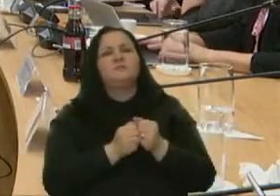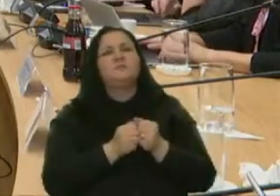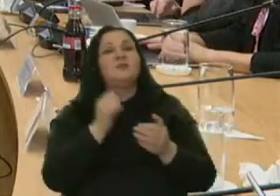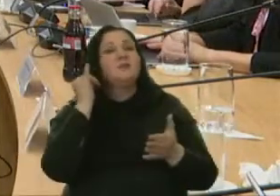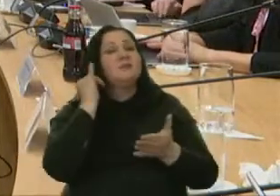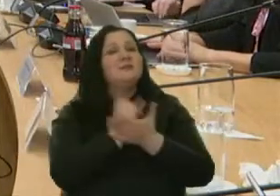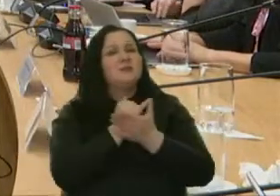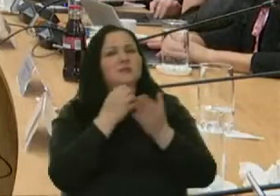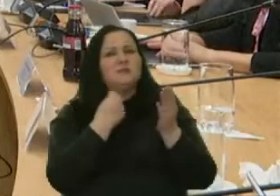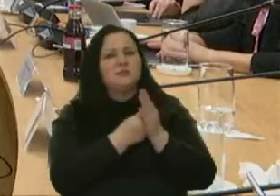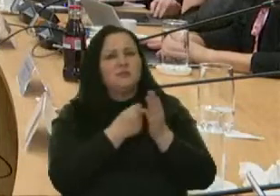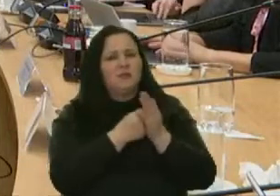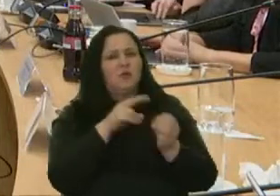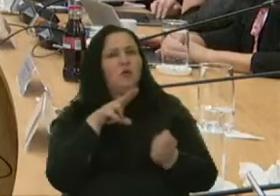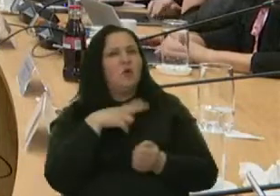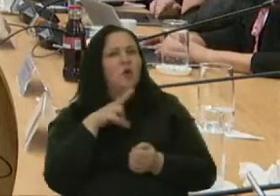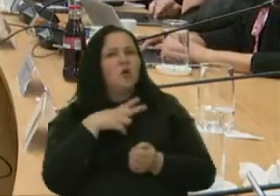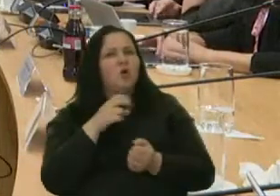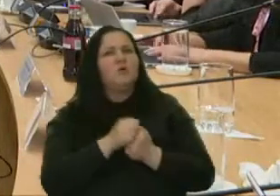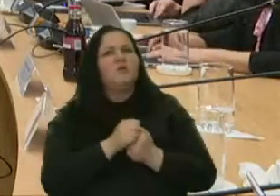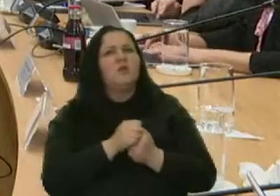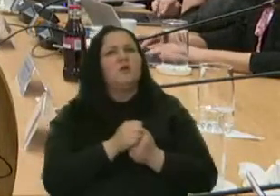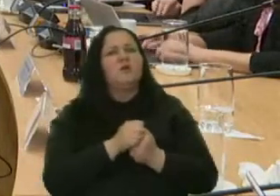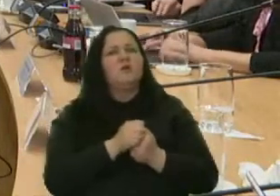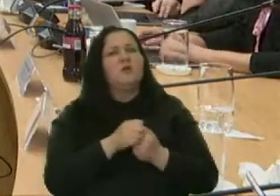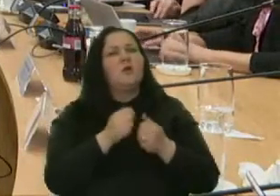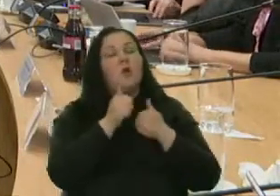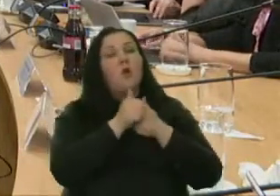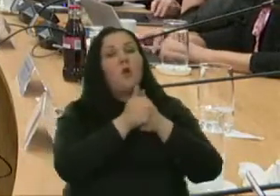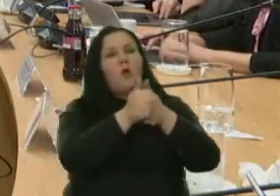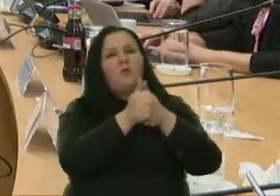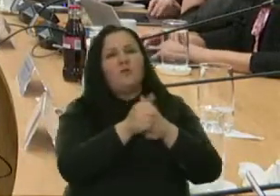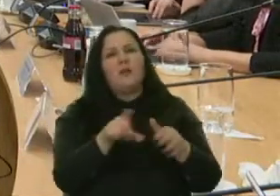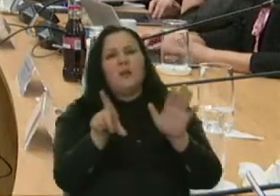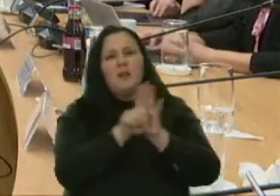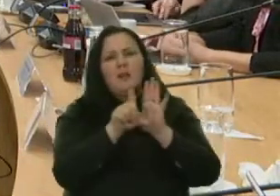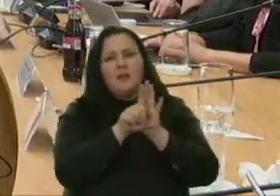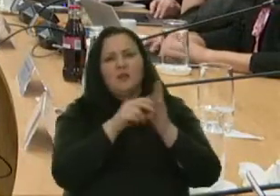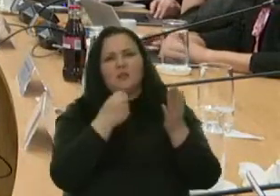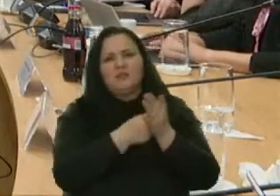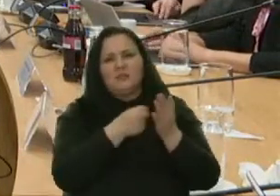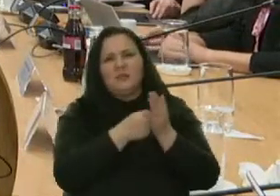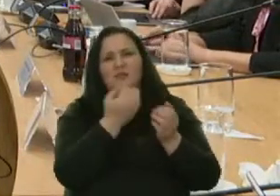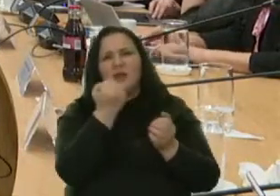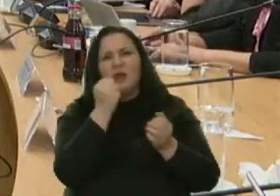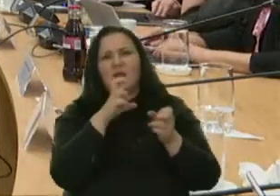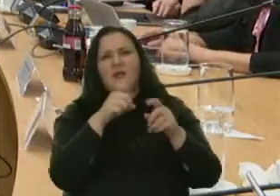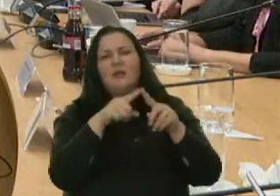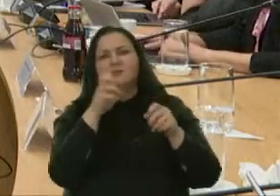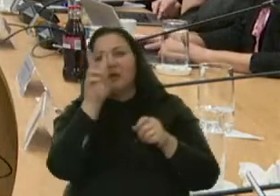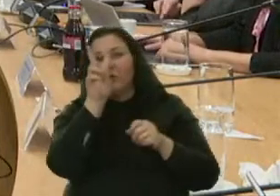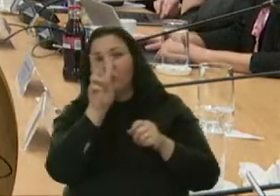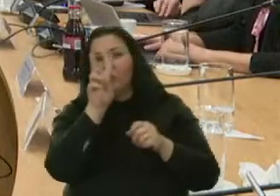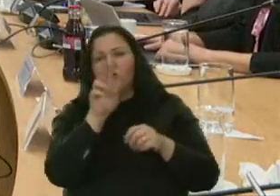drepturile salariale vor fi cele conform legii salarizării din anexa 2